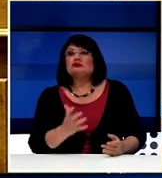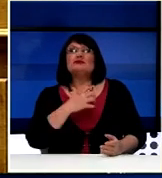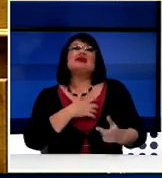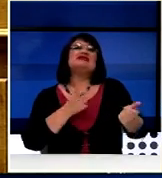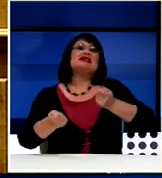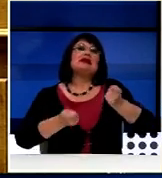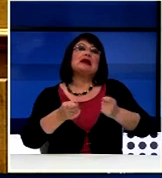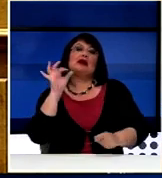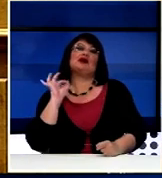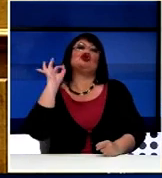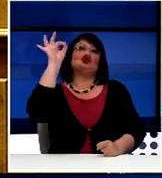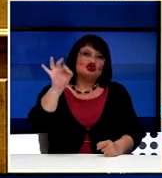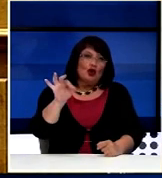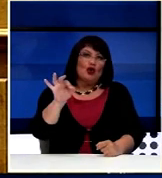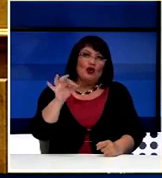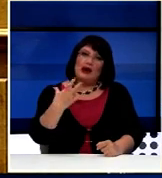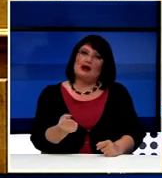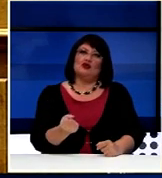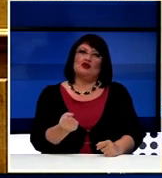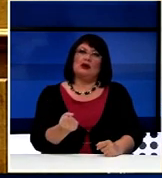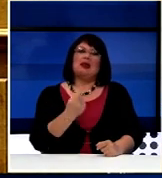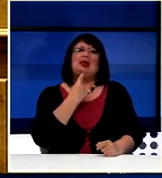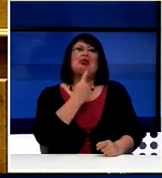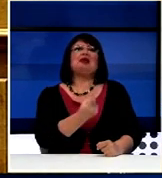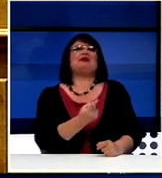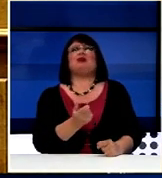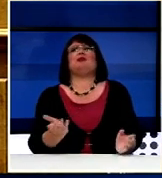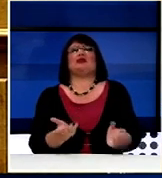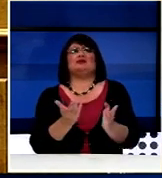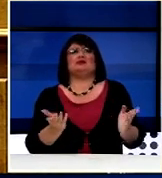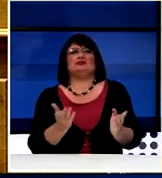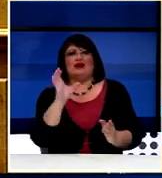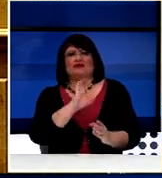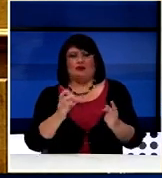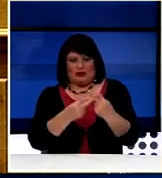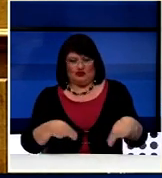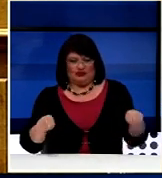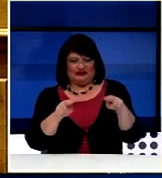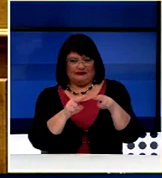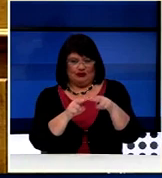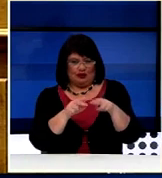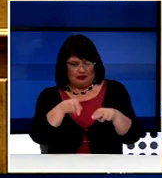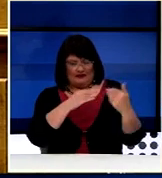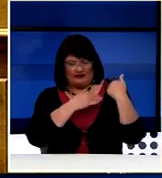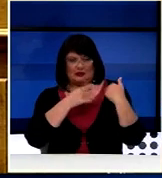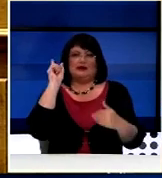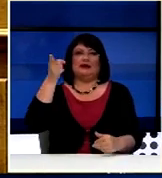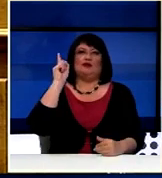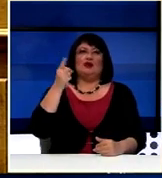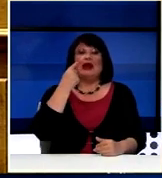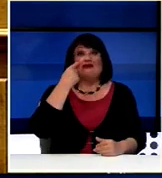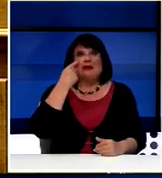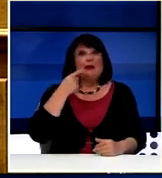είχε στόχευση και δεν ζητάγαμε από τον Ιούνιο, τις καταφέραμε τότε στο Ευρωπαϊκό Συμβούλιο τυχαία τις κυρώσεις, βλέπαμε τη στρατηγική